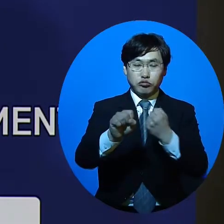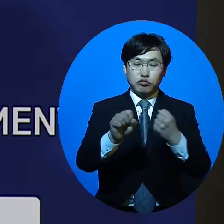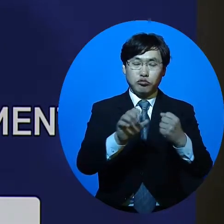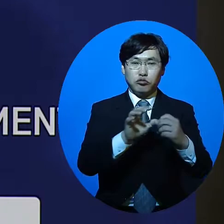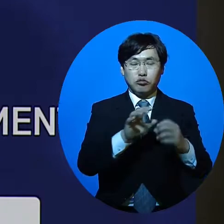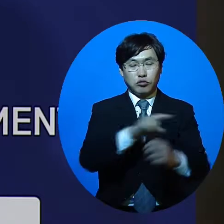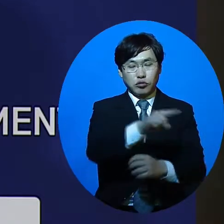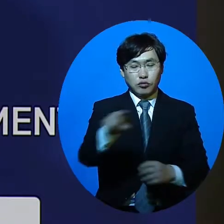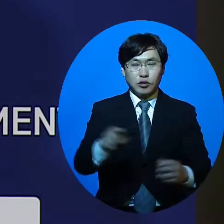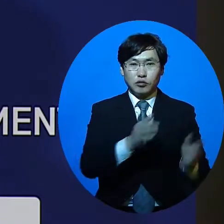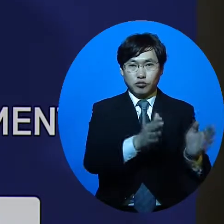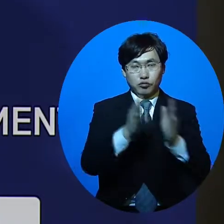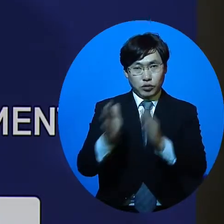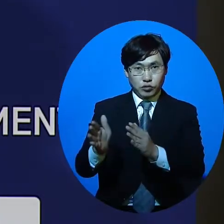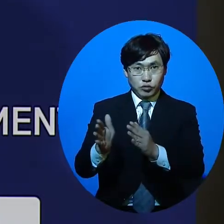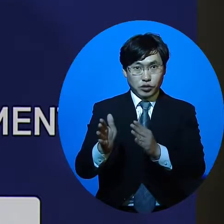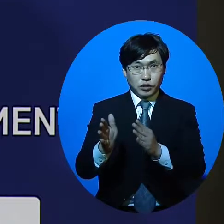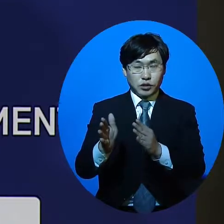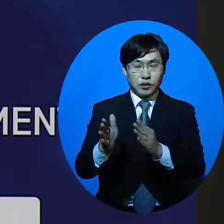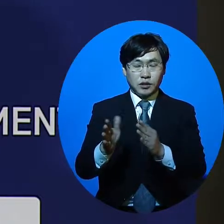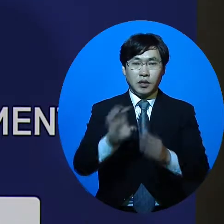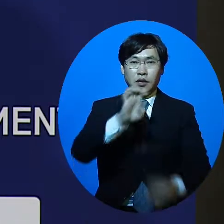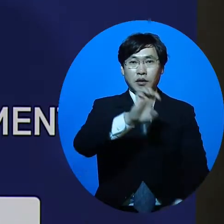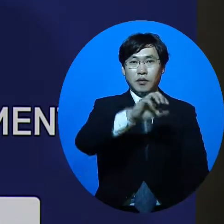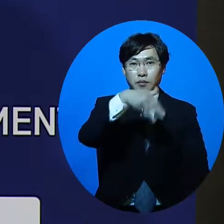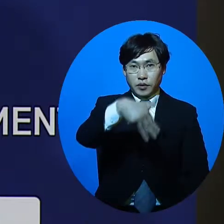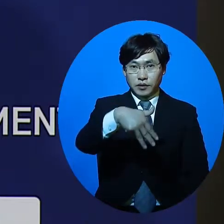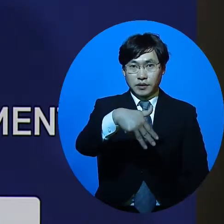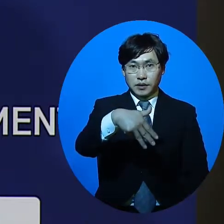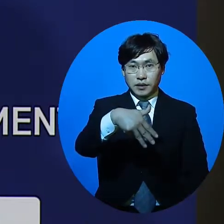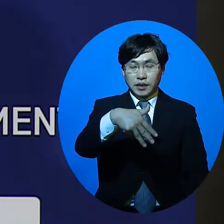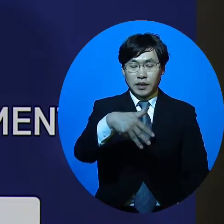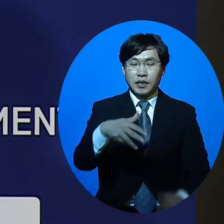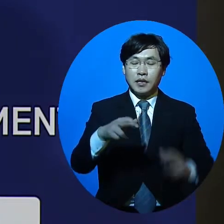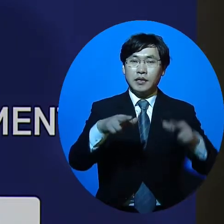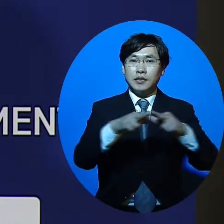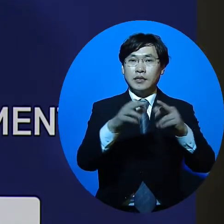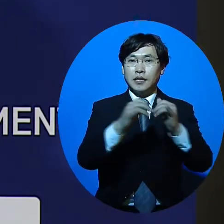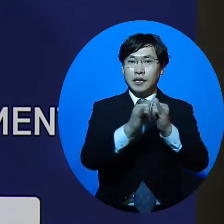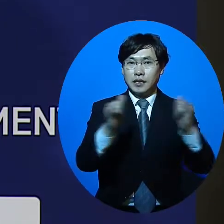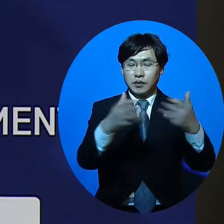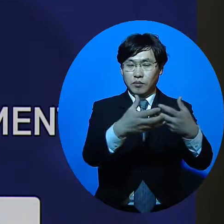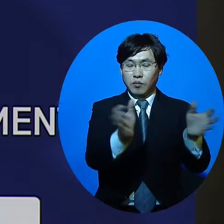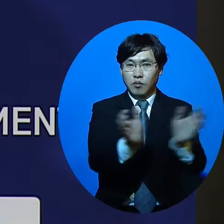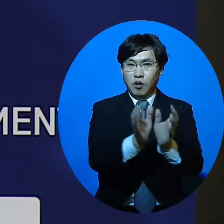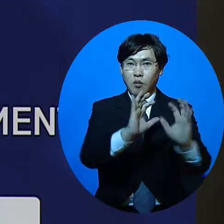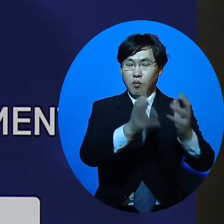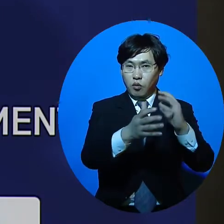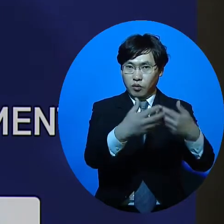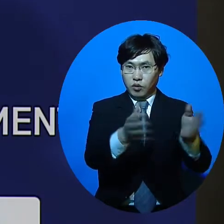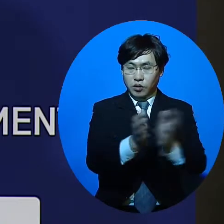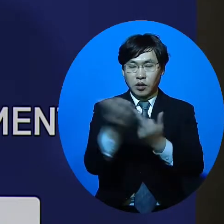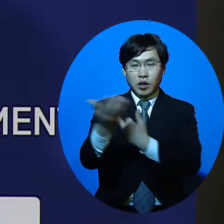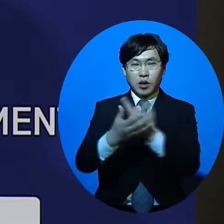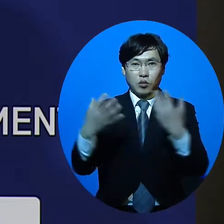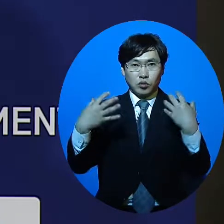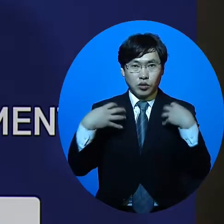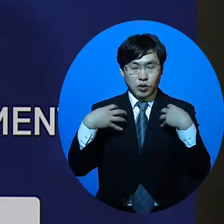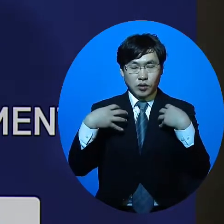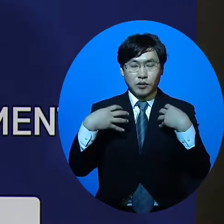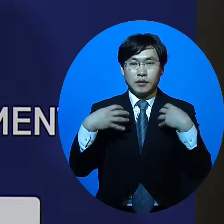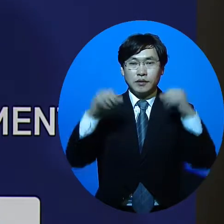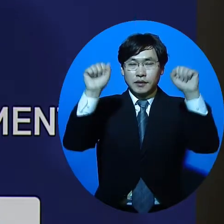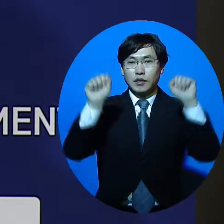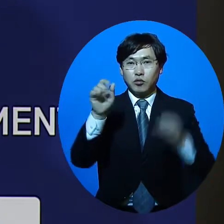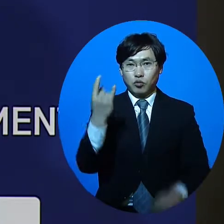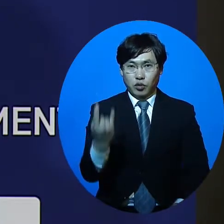이렇게 훌륭하게 준비해 주신 평창 장애 포럼 관계자 여러분 그리고 강원도 장애인체육회